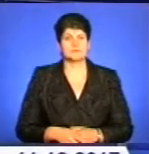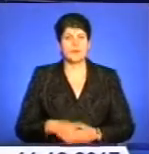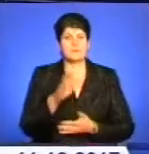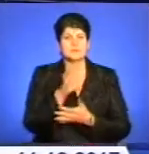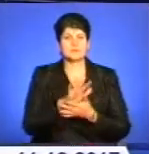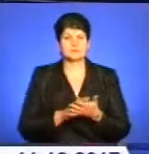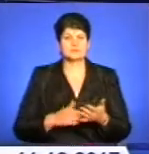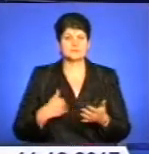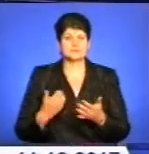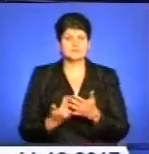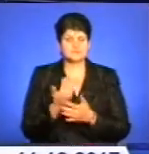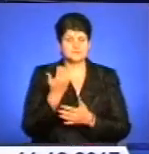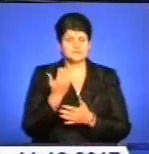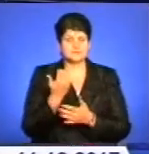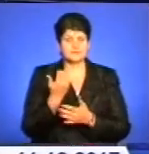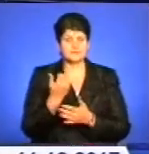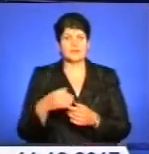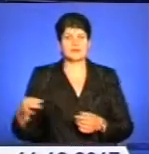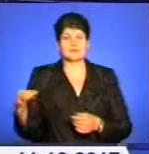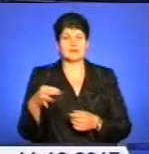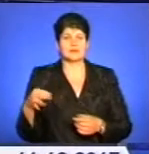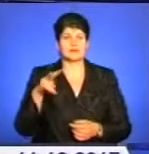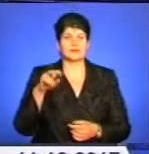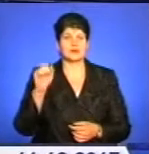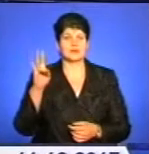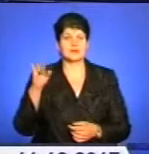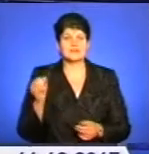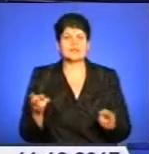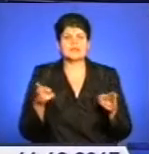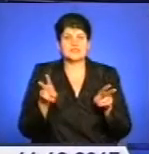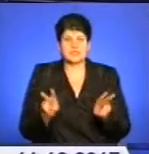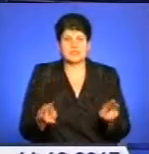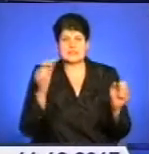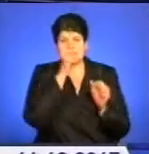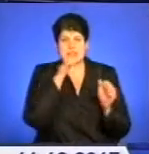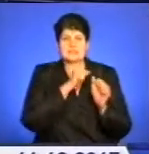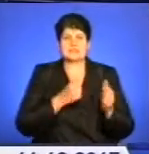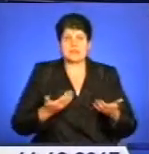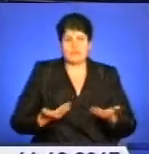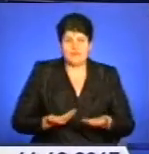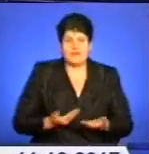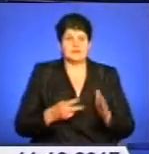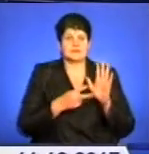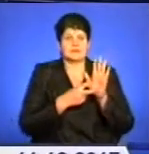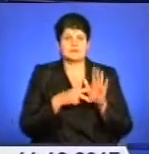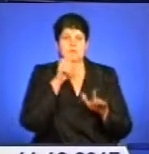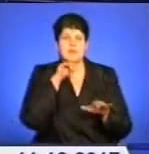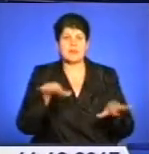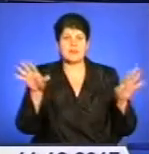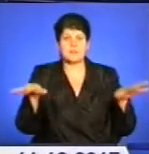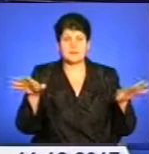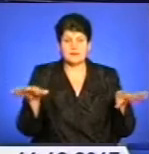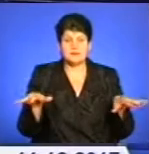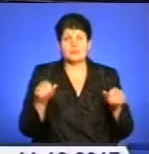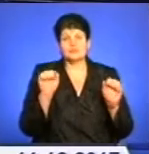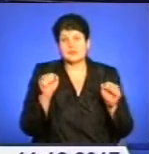Продовжуємо наш випуск. На ставі у Ланівцях залишилося зимувати семеро лебедів. Місцеві жителі кажуть, ймовірно, птахи не змогли